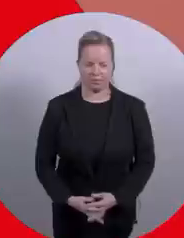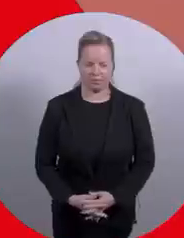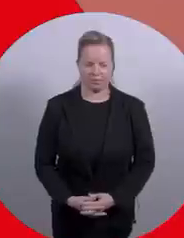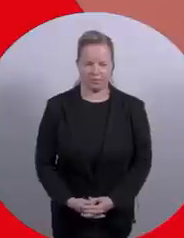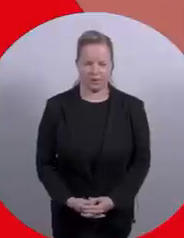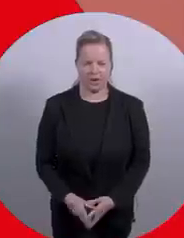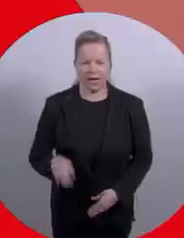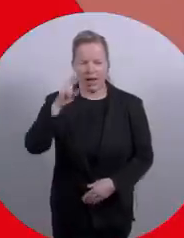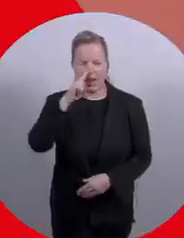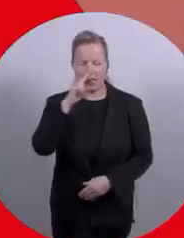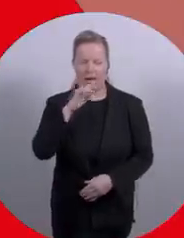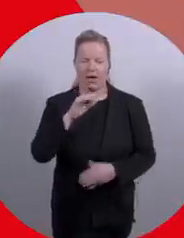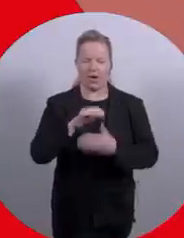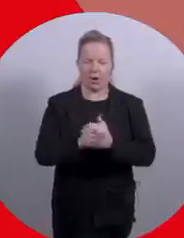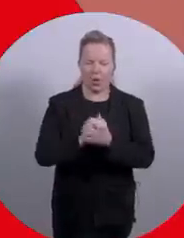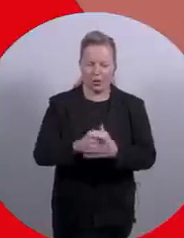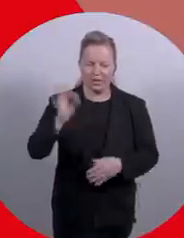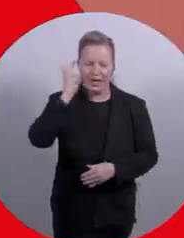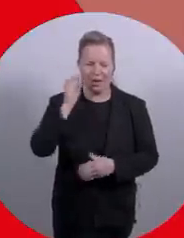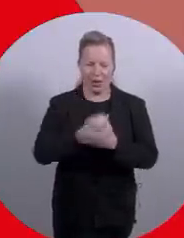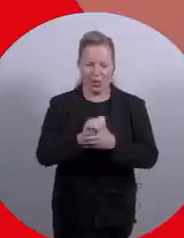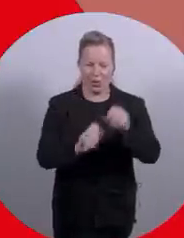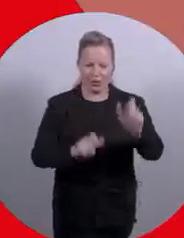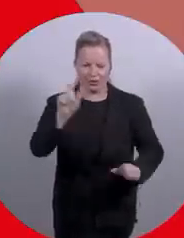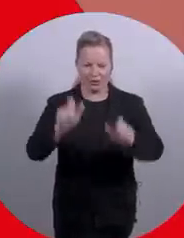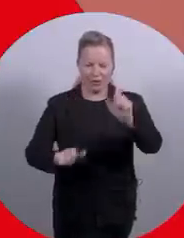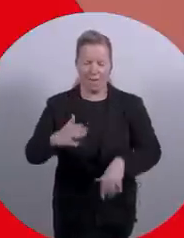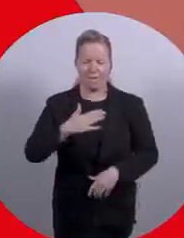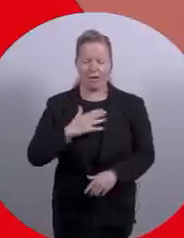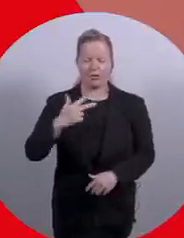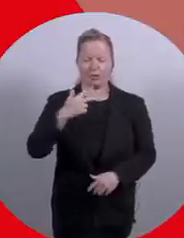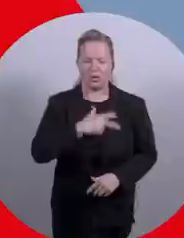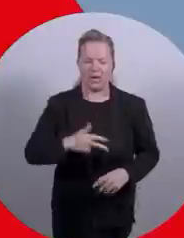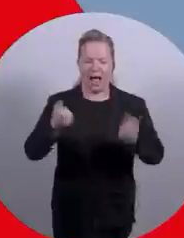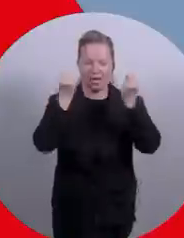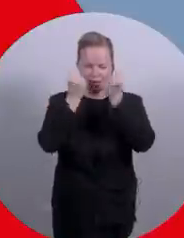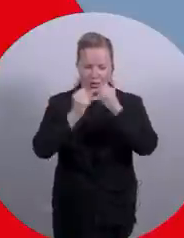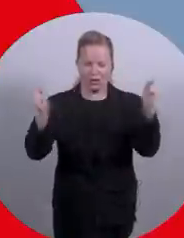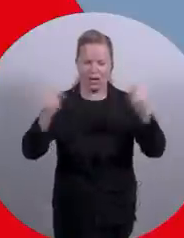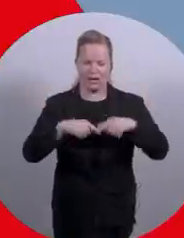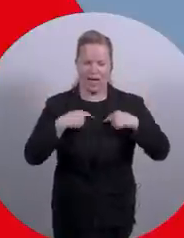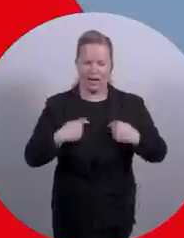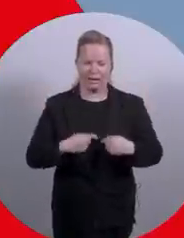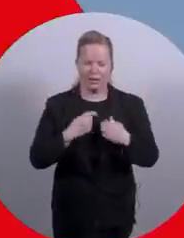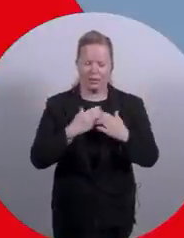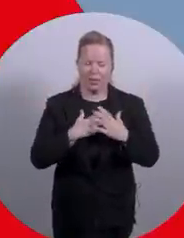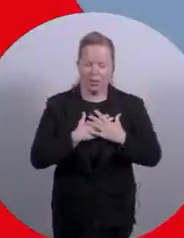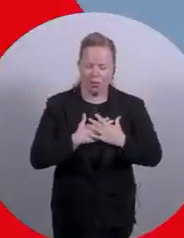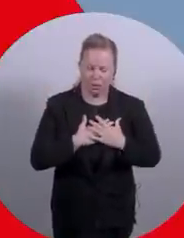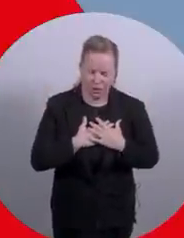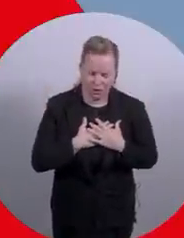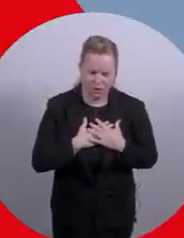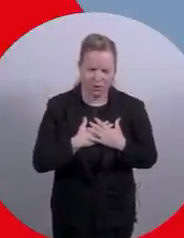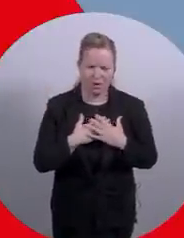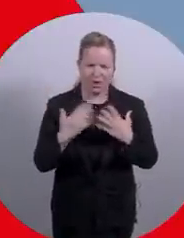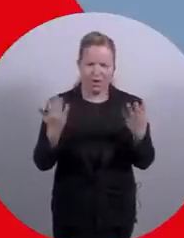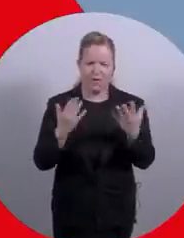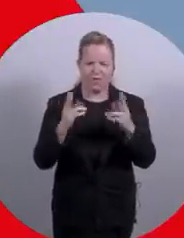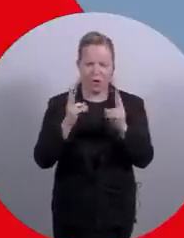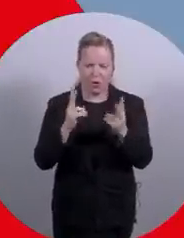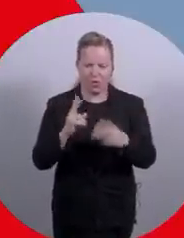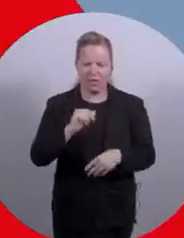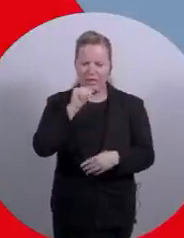liebe Genossinnen und Genossen mein sozialdemokratisches Herz blutet es blutet weil es